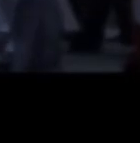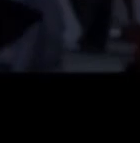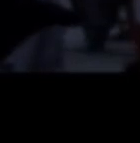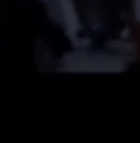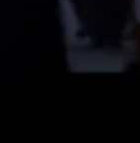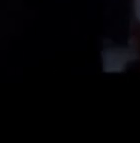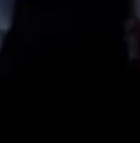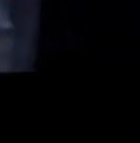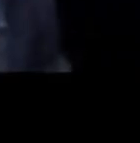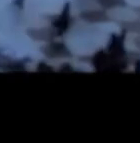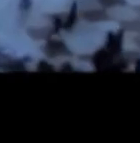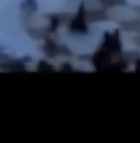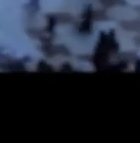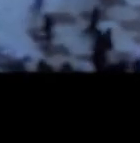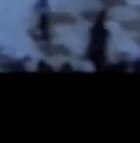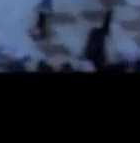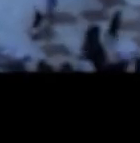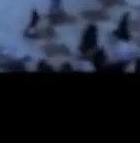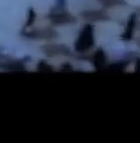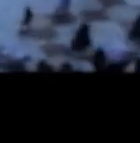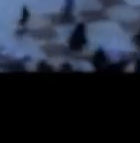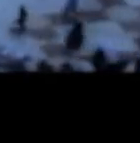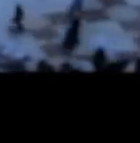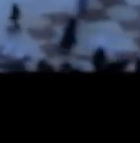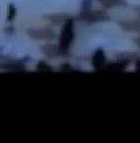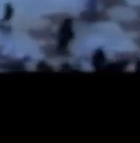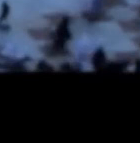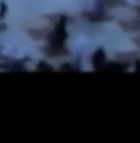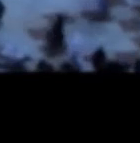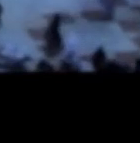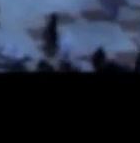محمد رسول الله